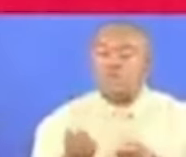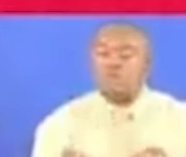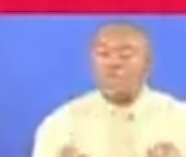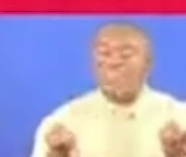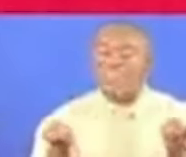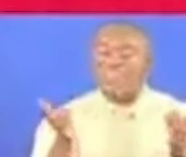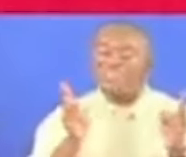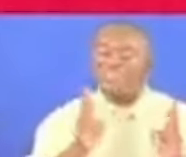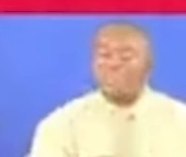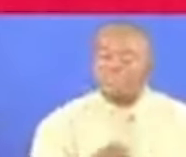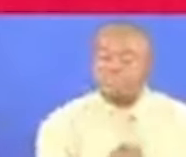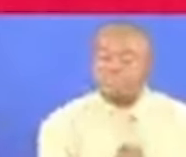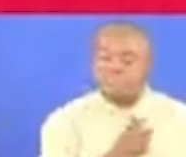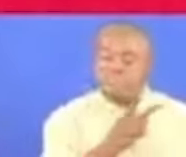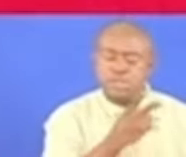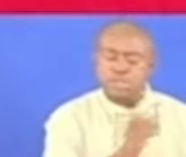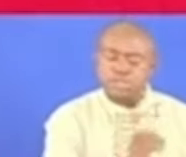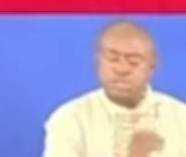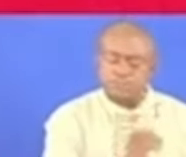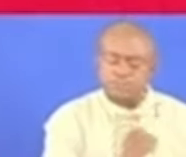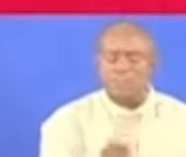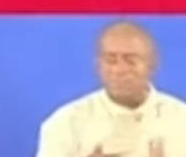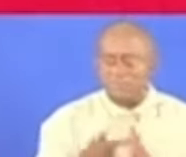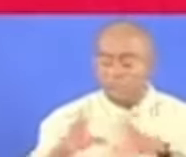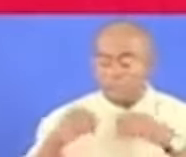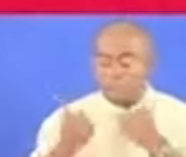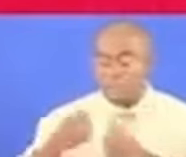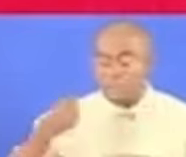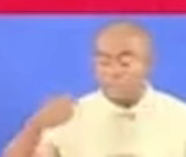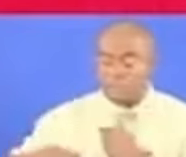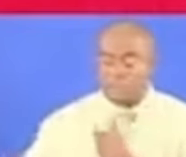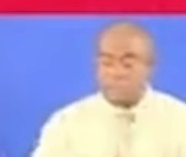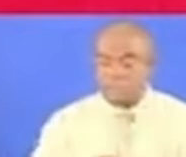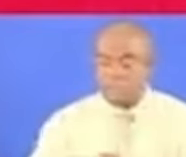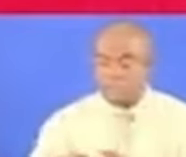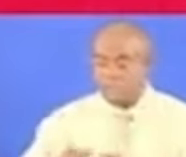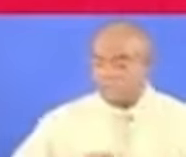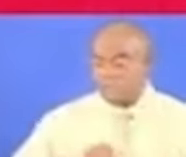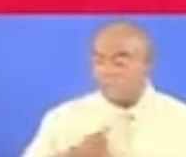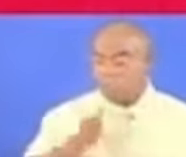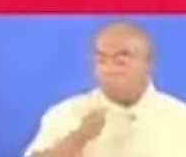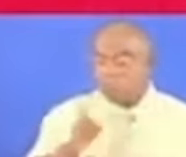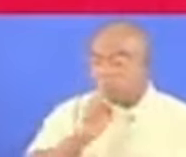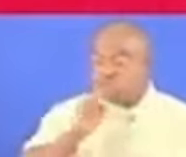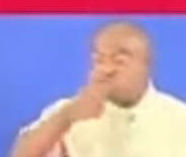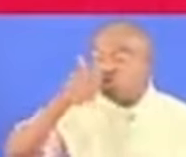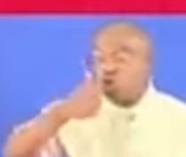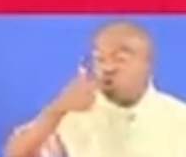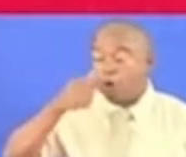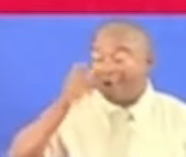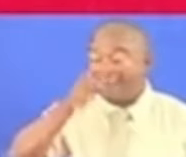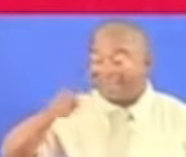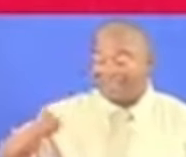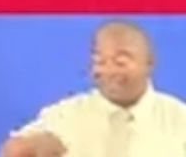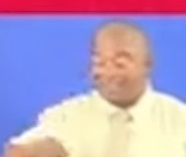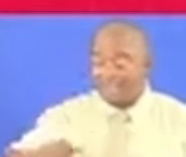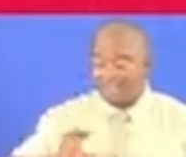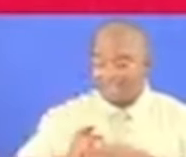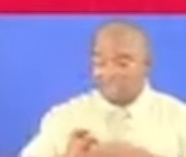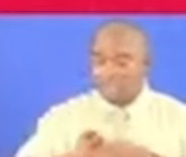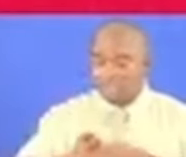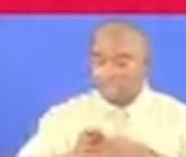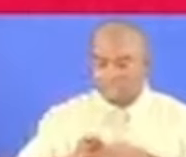ridi milioni 20 kwa chama cha sias kitachi mtu ambe si rahi Ya kushiriki katika mch wa chama katika kuf maam